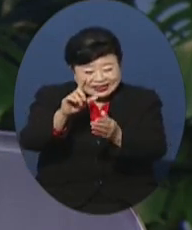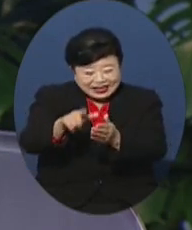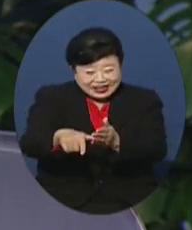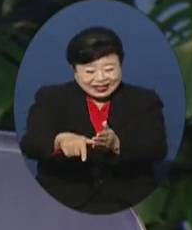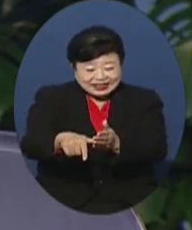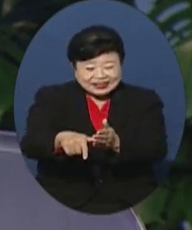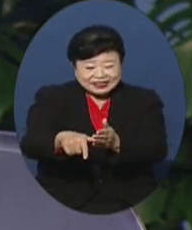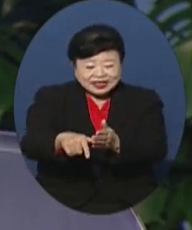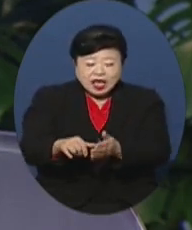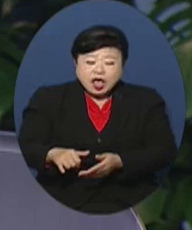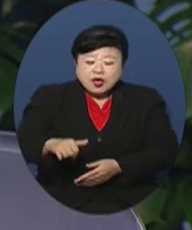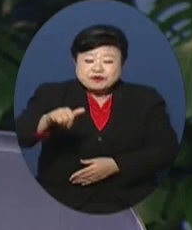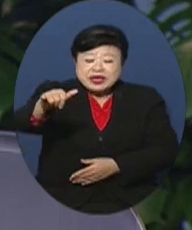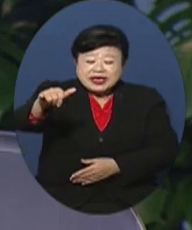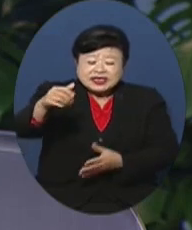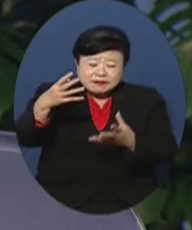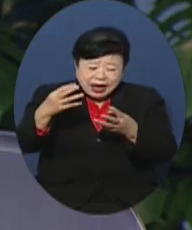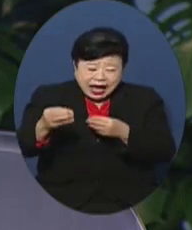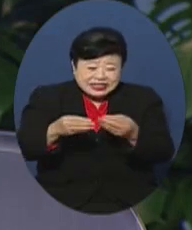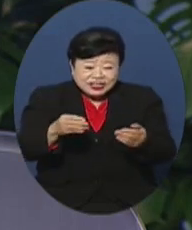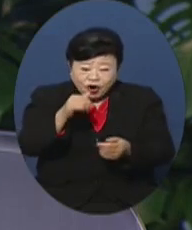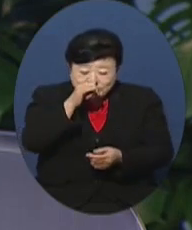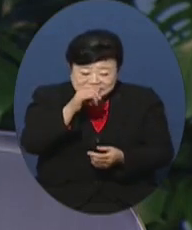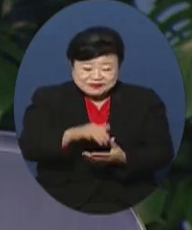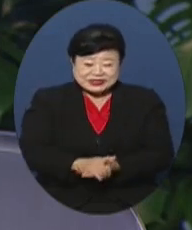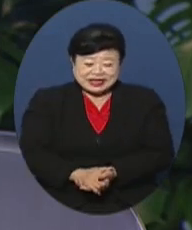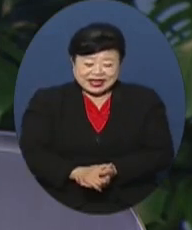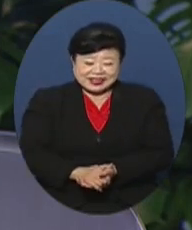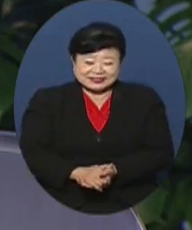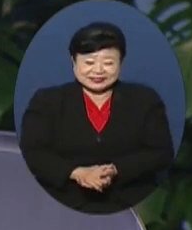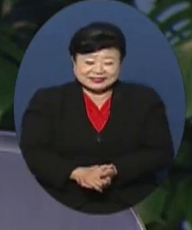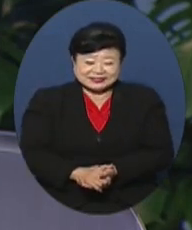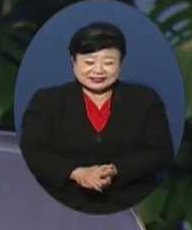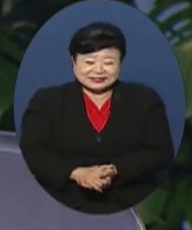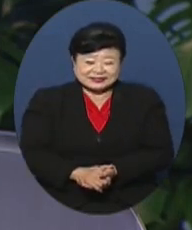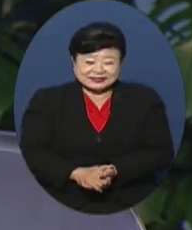보니 비행기를 탈 기회가 많이 있습니다.